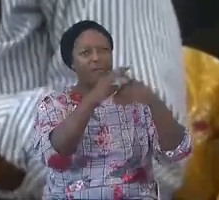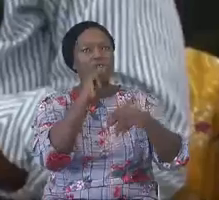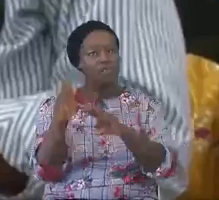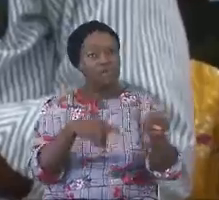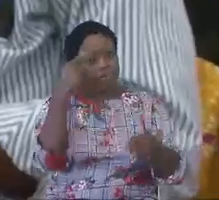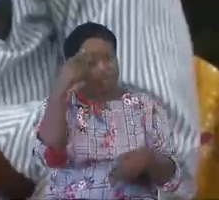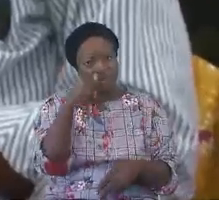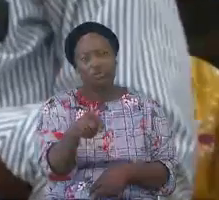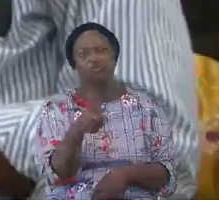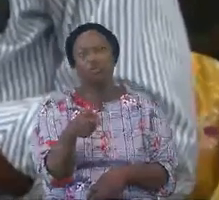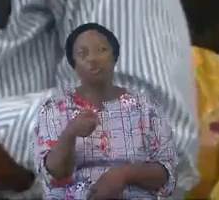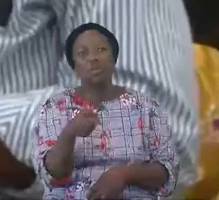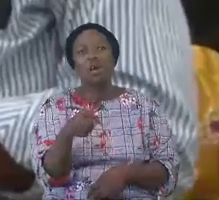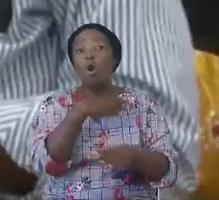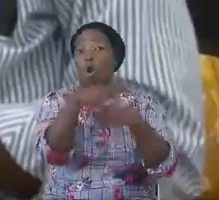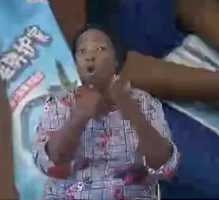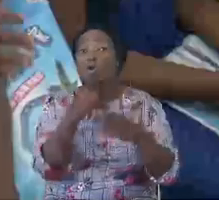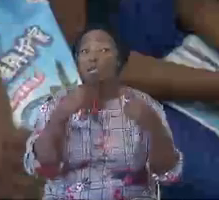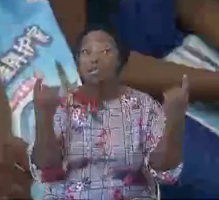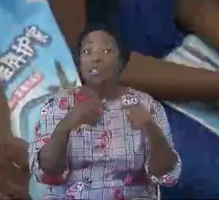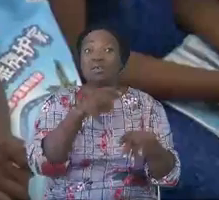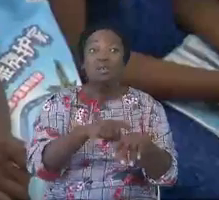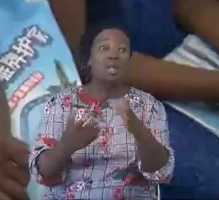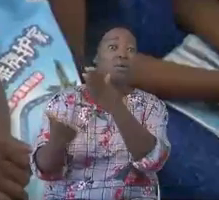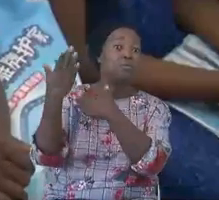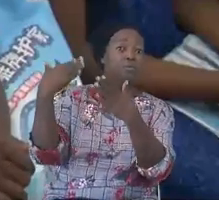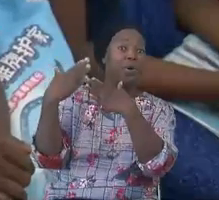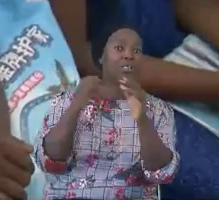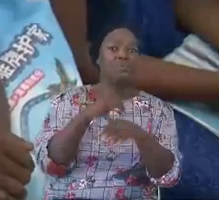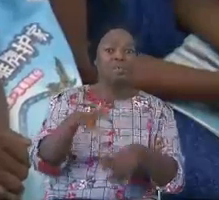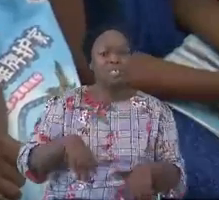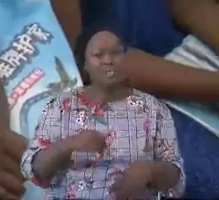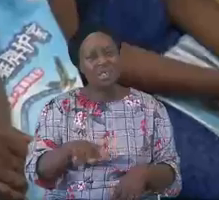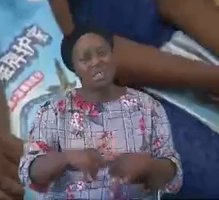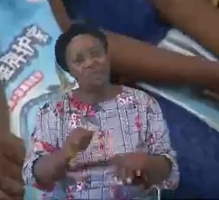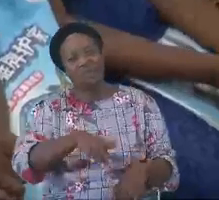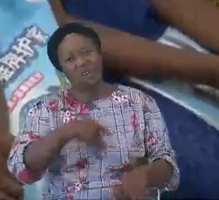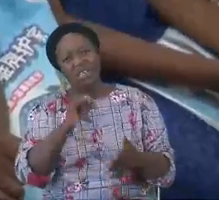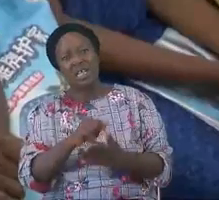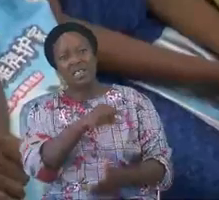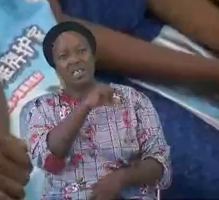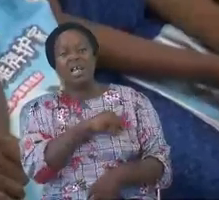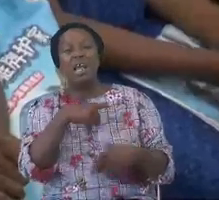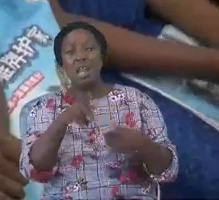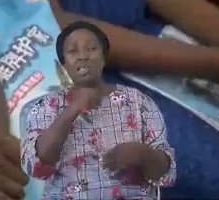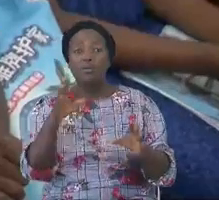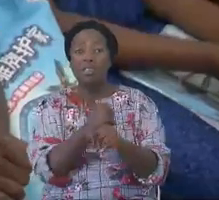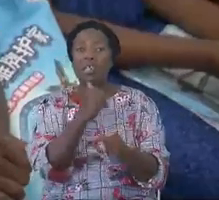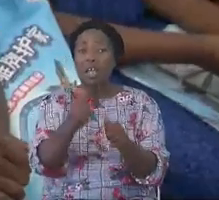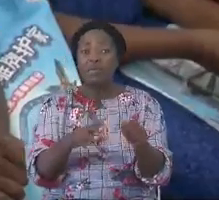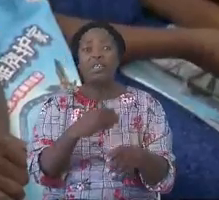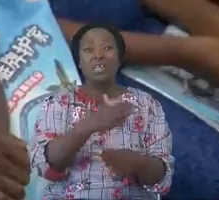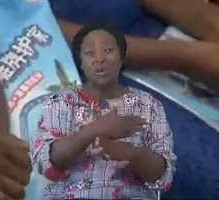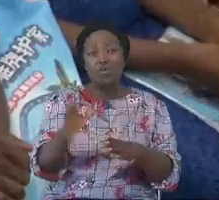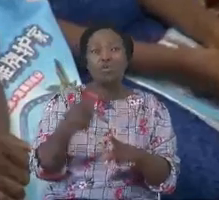prêt? Es-tu prêt? Le ciel est prêt pour toi. Tous les péchés du